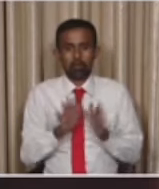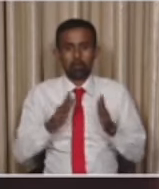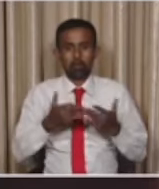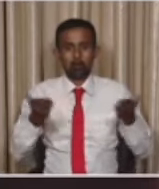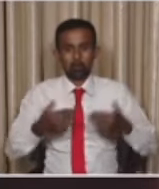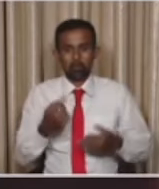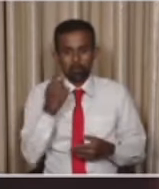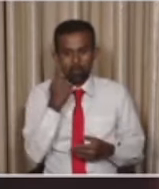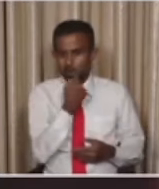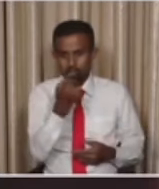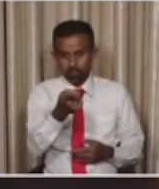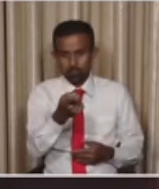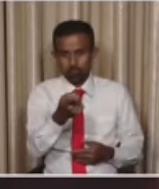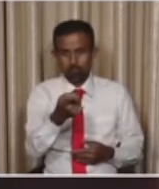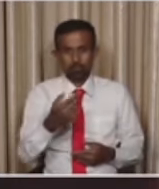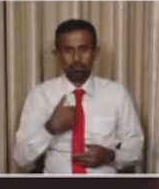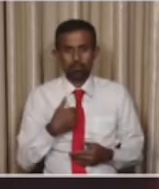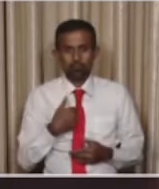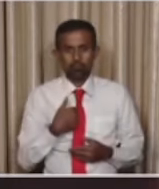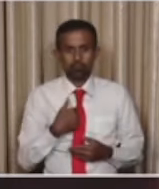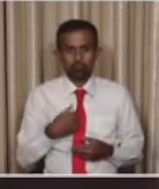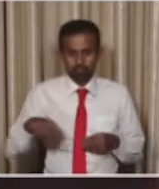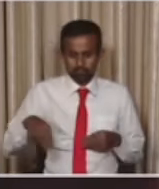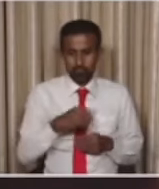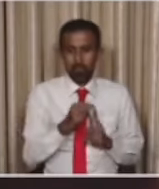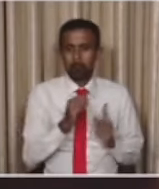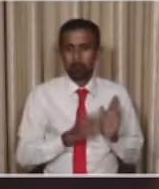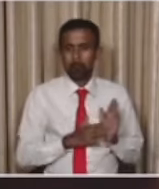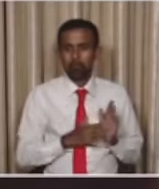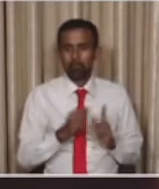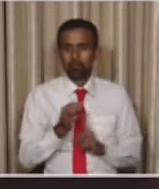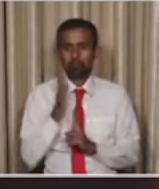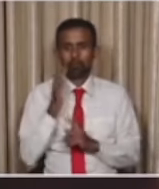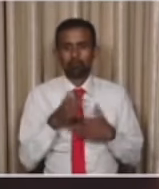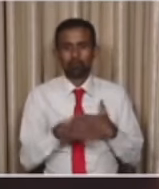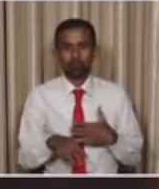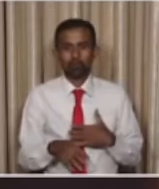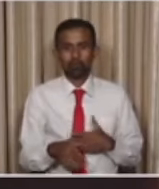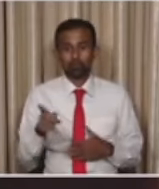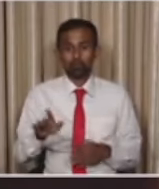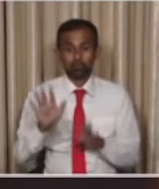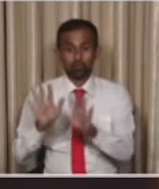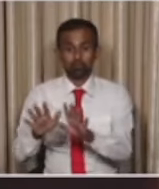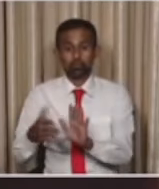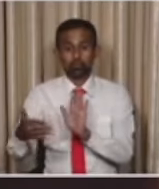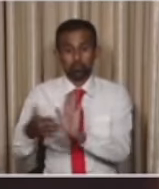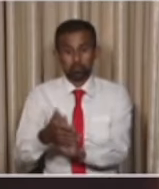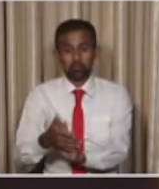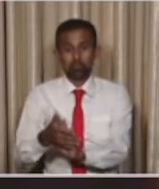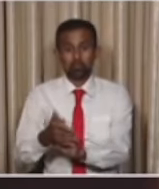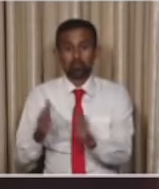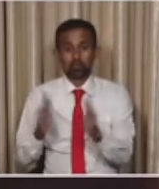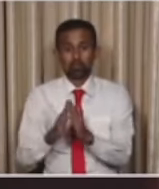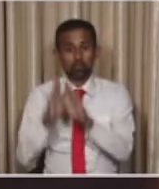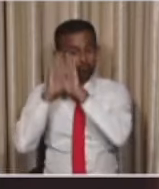ඔයගොල්ලෝ දකින්න ඇති දැන් බලන්නකෝ අපි ගාව ගෑවිලා ගියත් අගමැති වුණා ජනාධිපති වුණා ඒ ඕගොල්ලෝ ගාව ගෑවිලා නෙමෙයි ඕගොල්ලොන්ගේ ගෙවල්